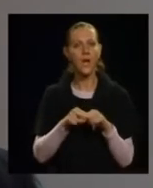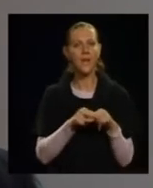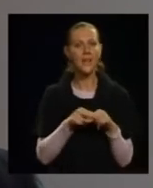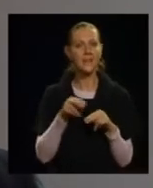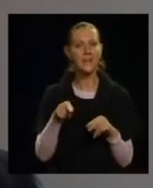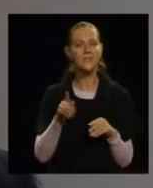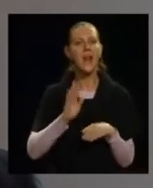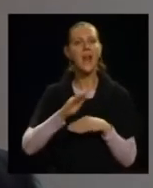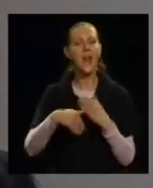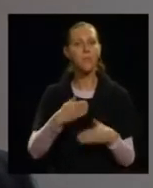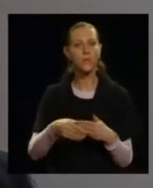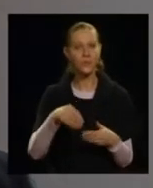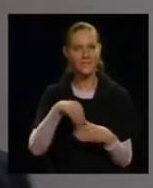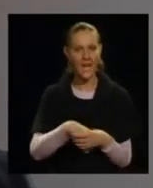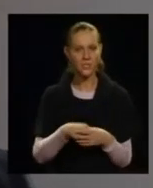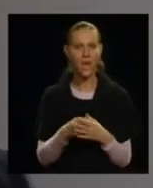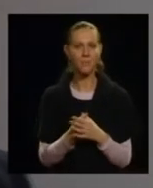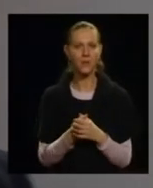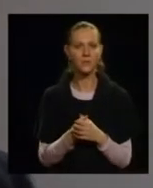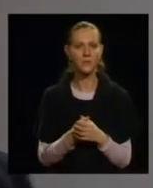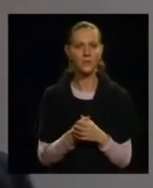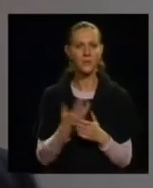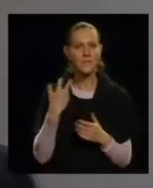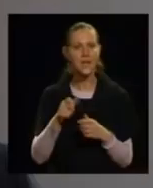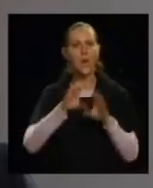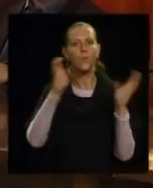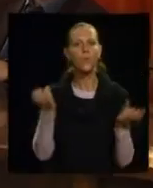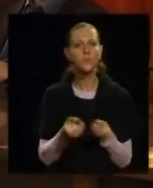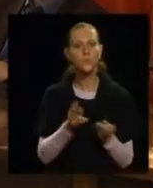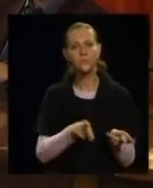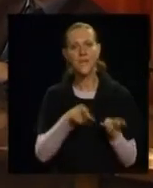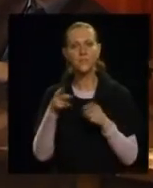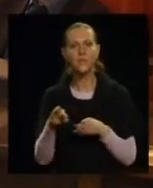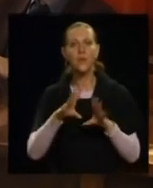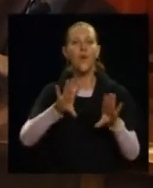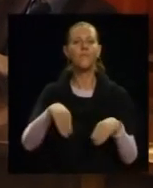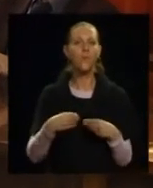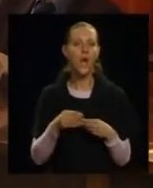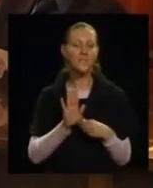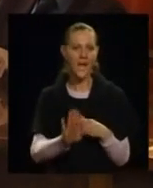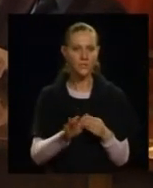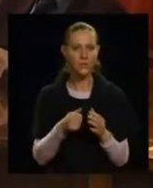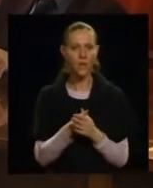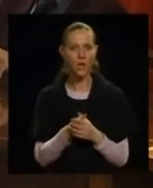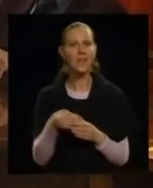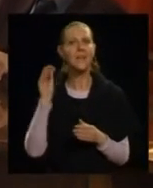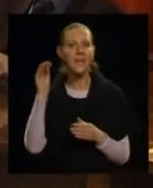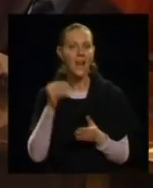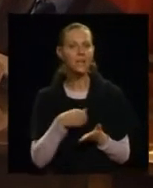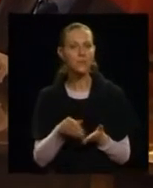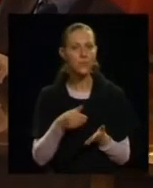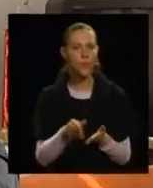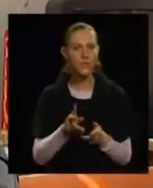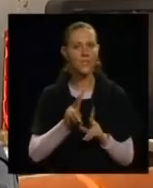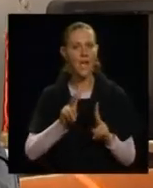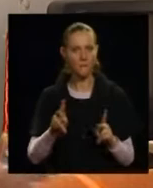rendezvény lebonyolításához, hiszen a koszorúzást követő fogadásnak jelentős